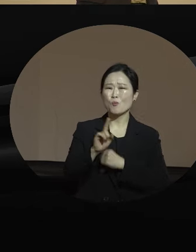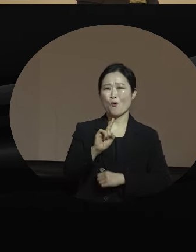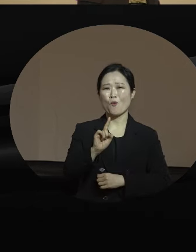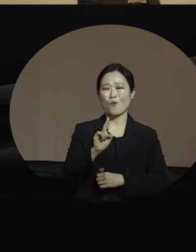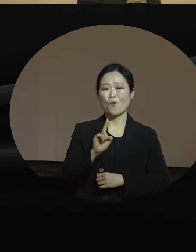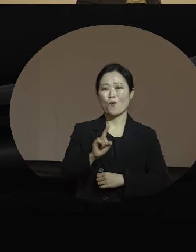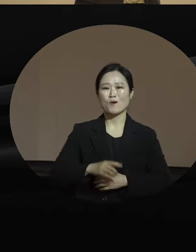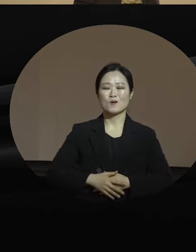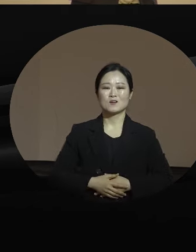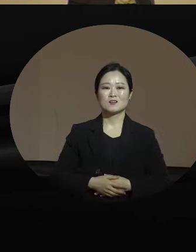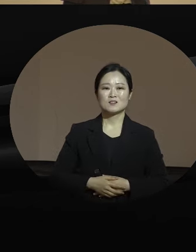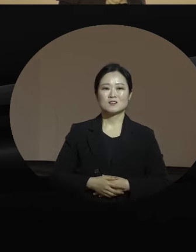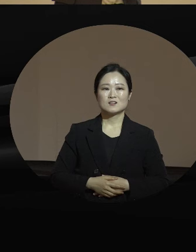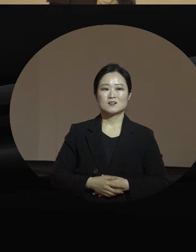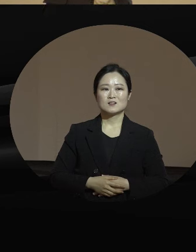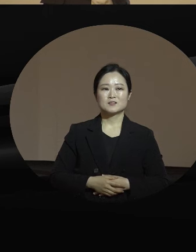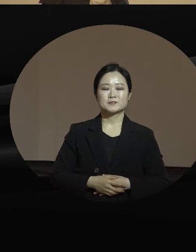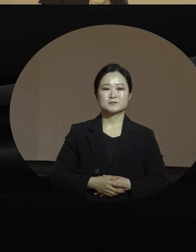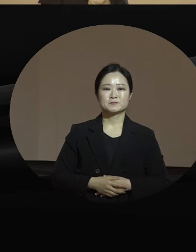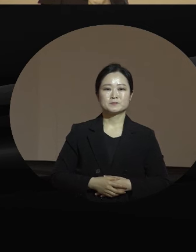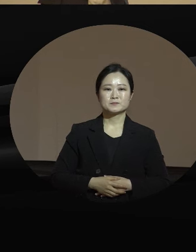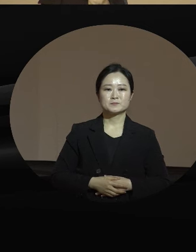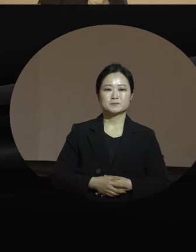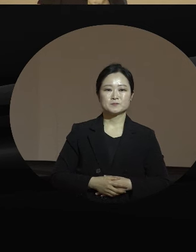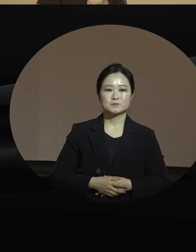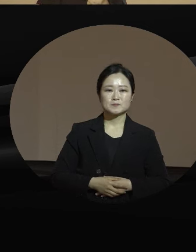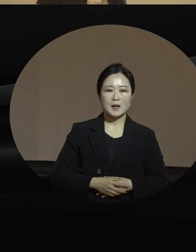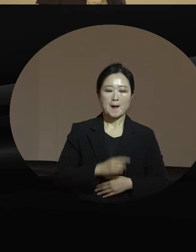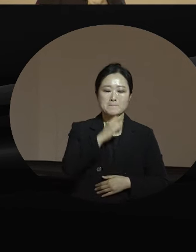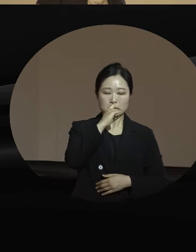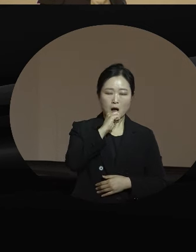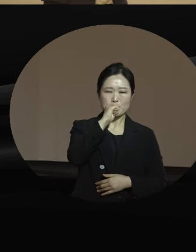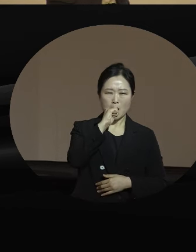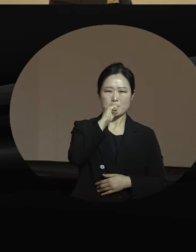없어요. 스키마가 빨기 스키마밖에 없는 거예요. 이